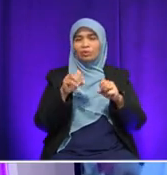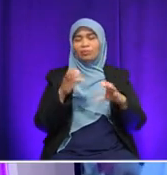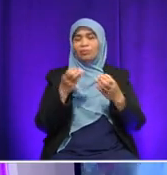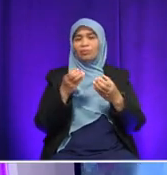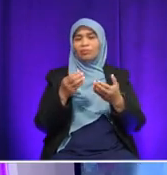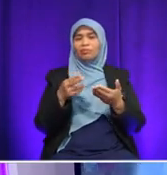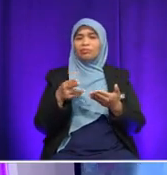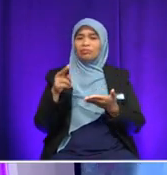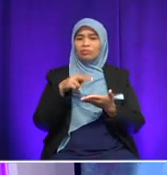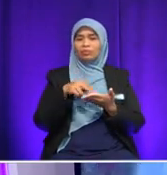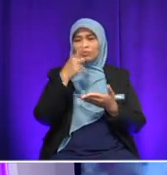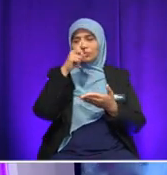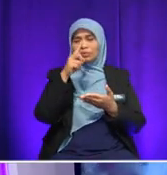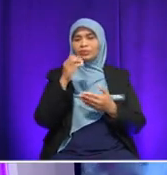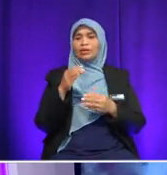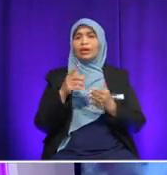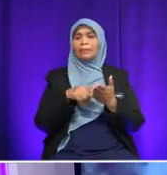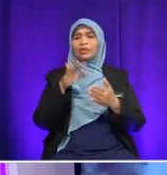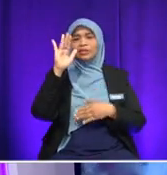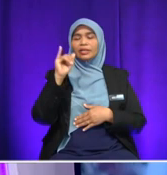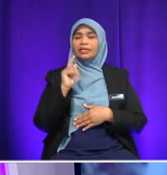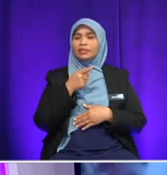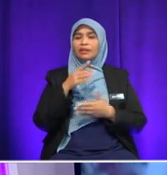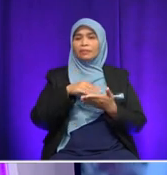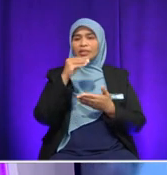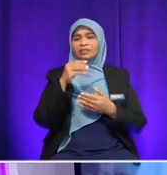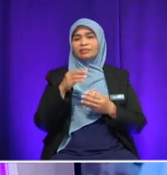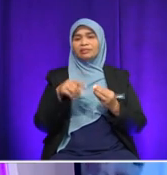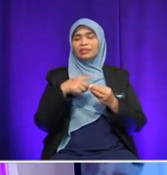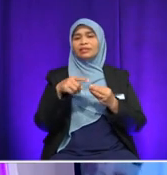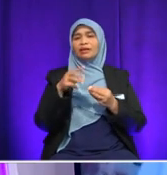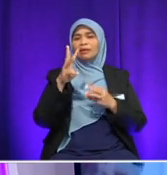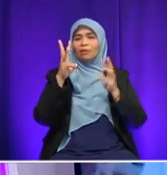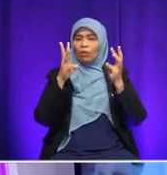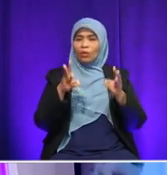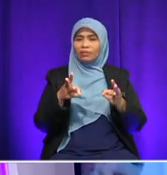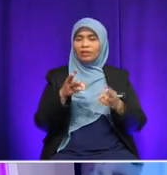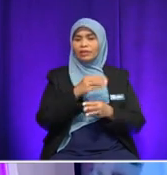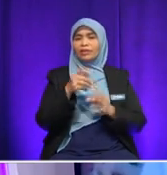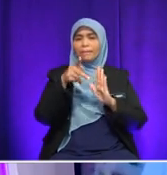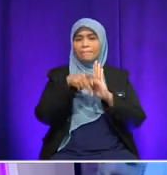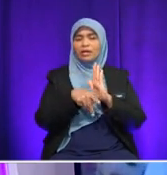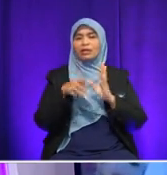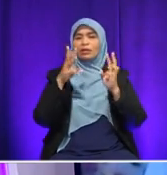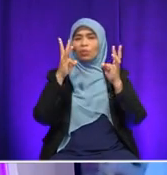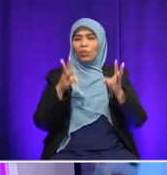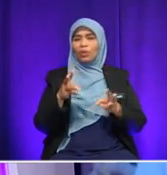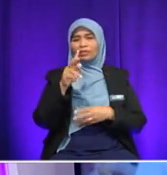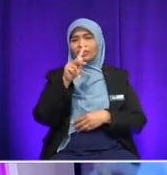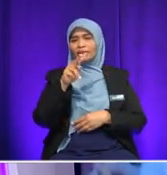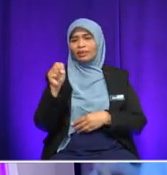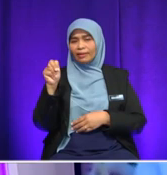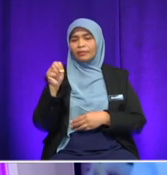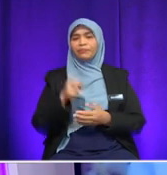dah belajar untuk segmen kali, terutamanya mengenai watak dan perwatakan. Sebab saya pastikan cikgu, murid-murid ini kadang-kadang dia keliru cikgu. Ya,